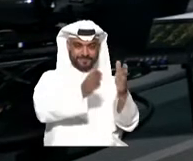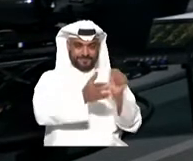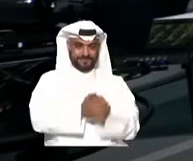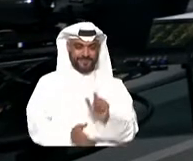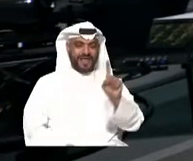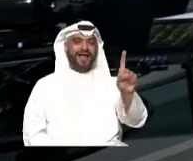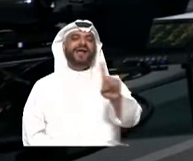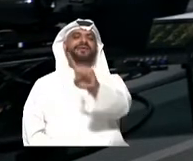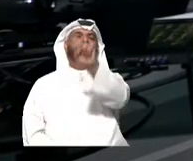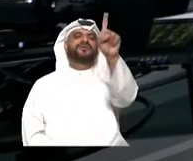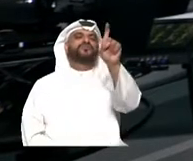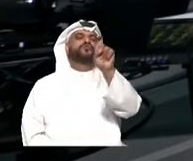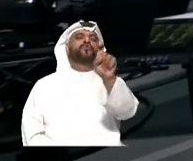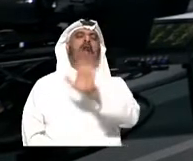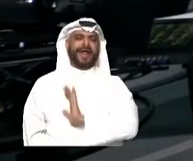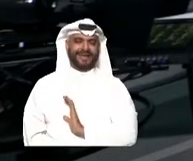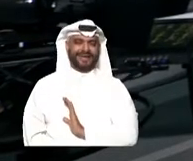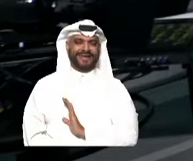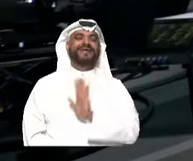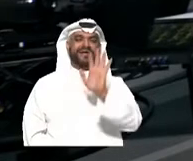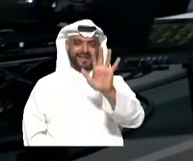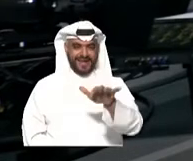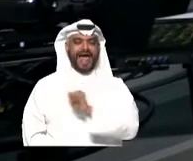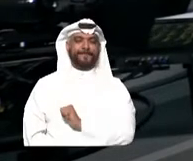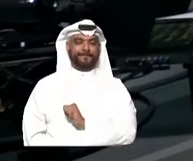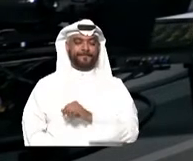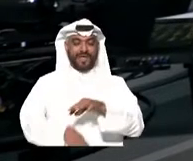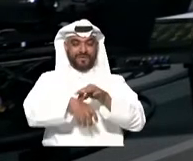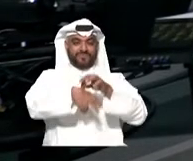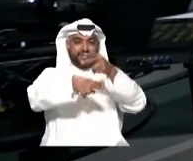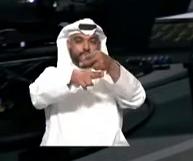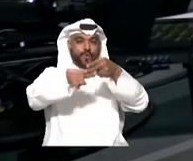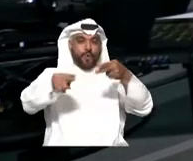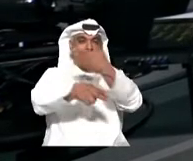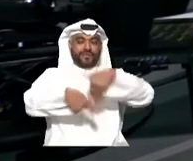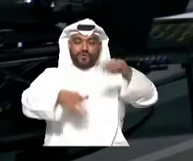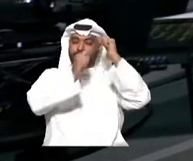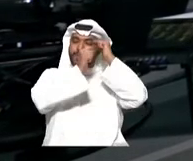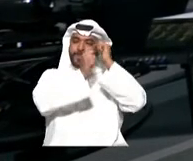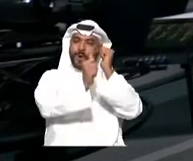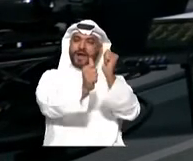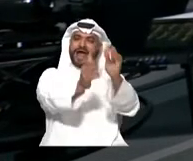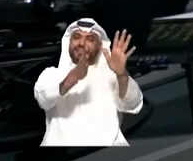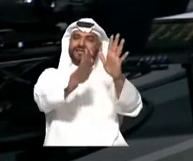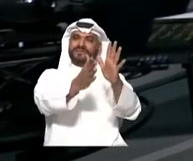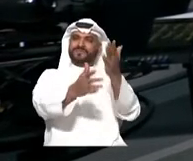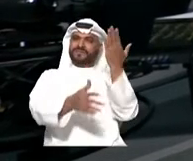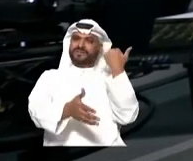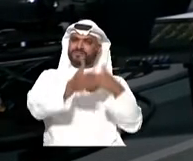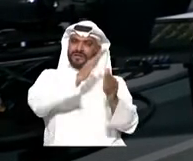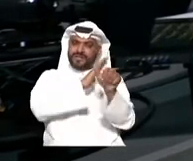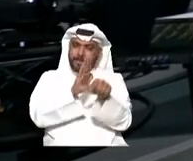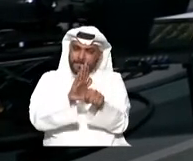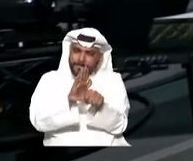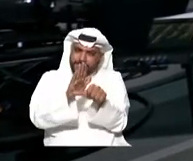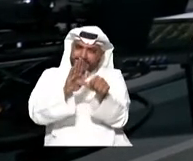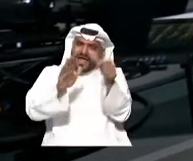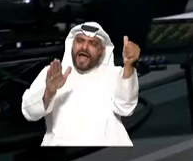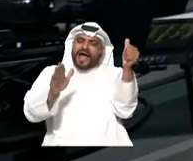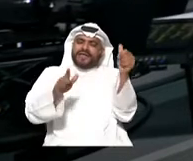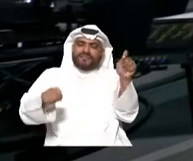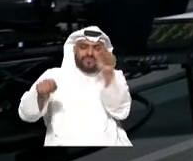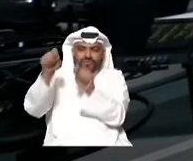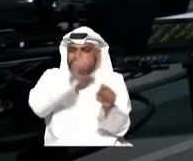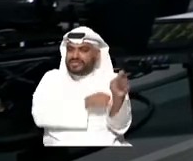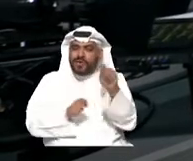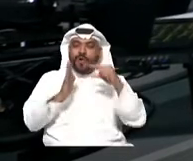لكن ديمقراطيا بلا شك بأن سمو حفظه الله قد عاشر فترة تأسيس الديمقراطية منذ بدء دولة الكويت.